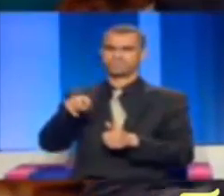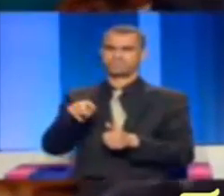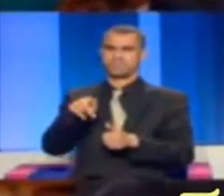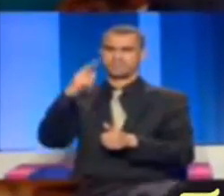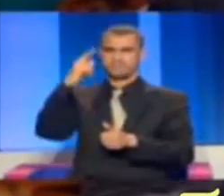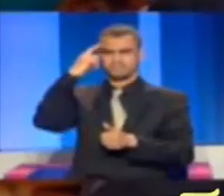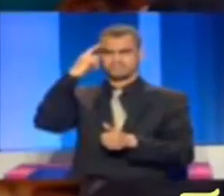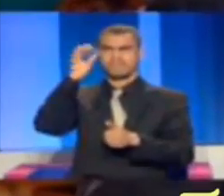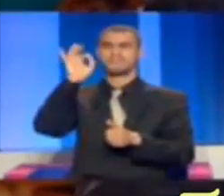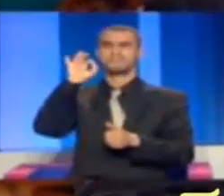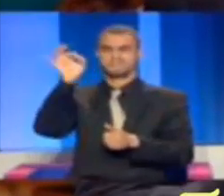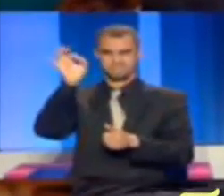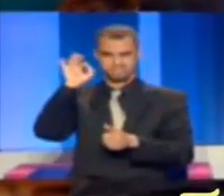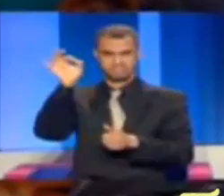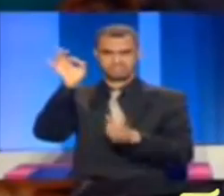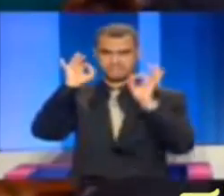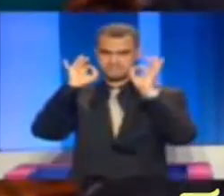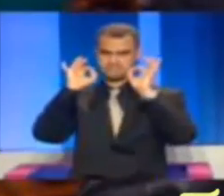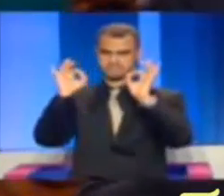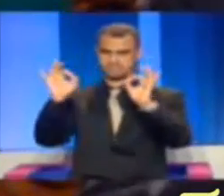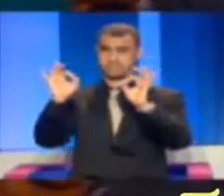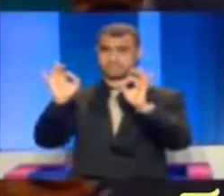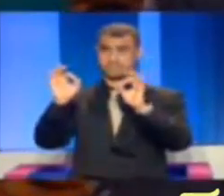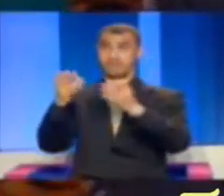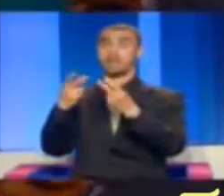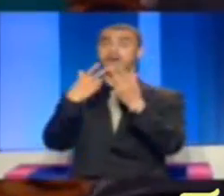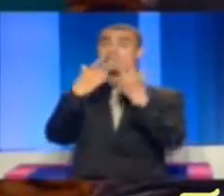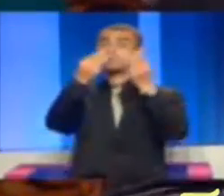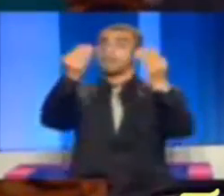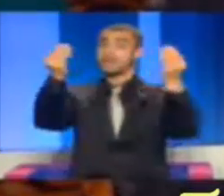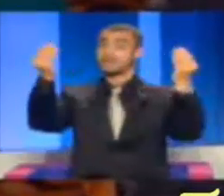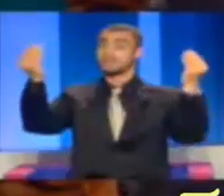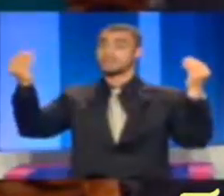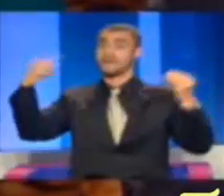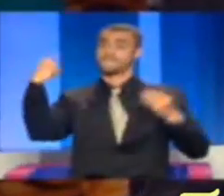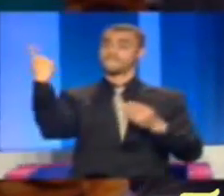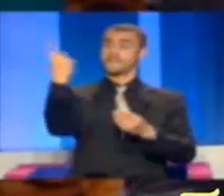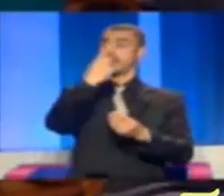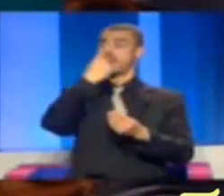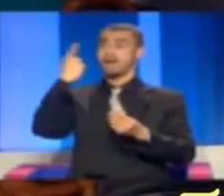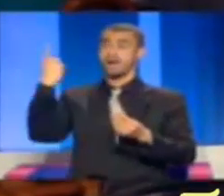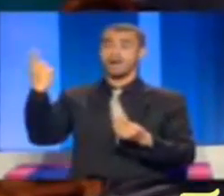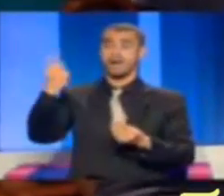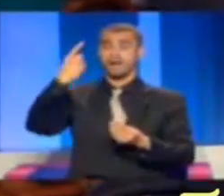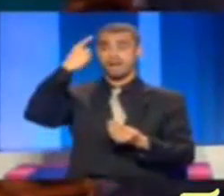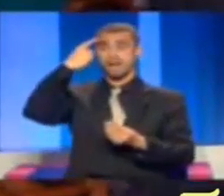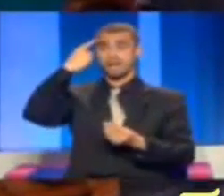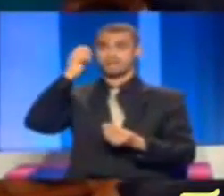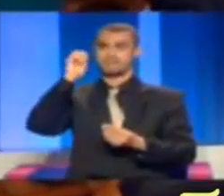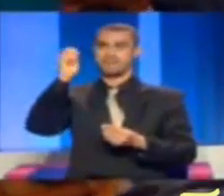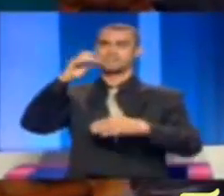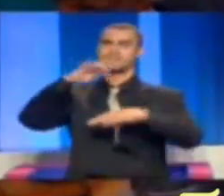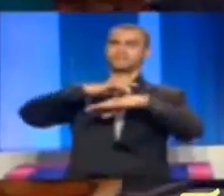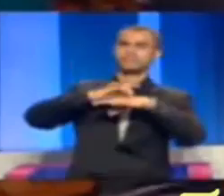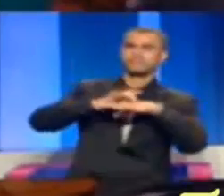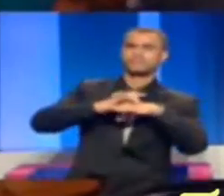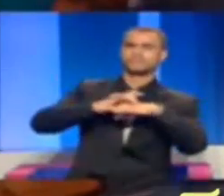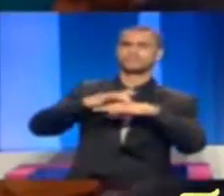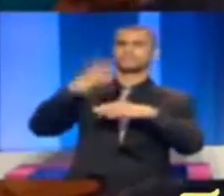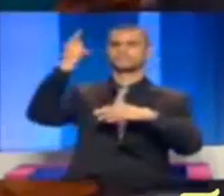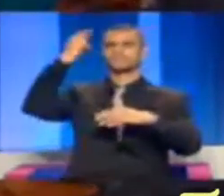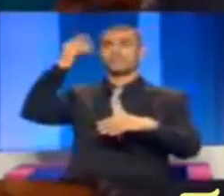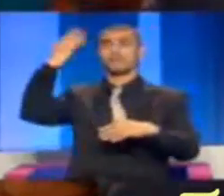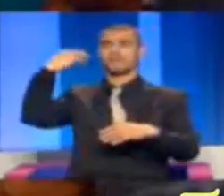المبدعين، الكثير من المفكرين، الكثير من ربما العباقره اللي ربما نتعيش على زادهم وعلى تراثهم، اللي كانوا